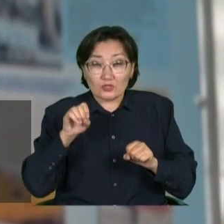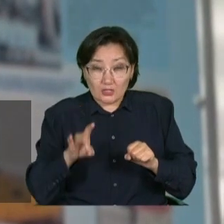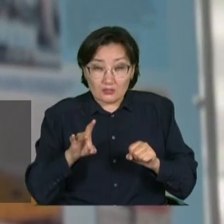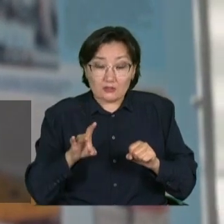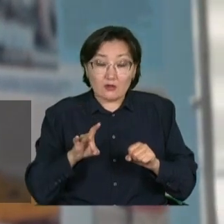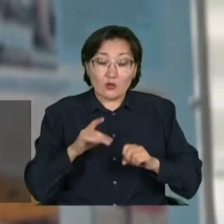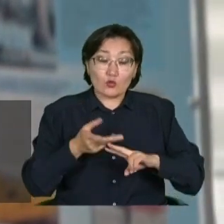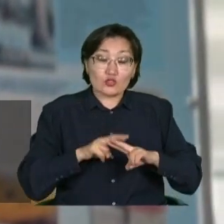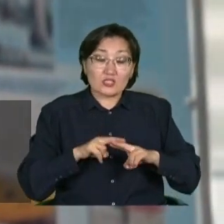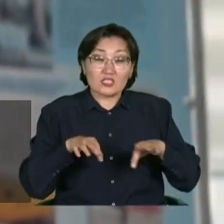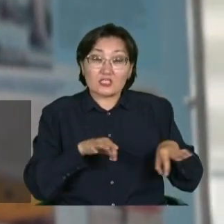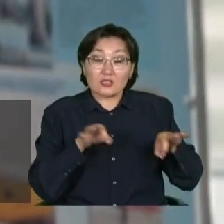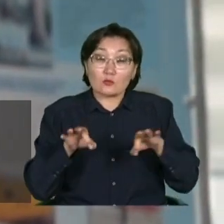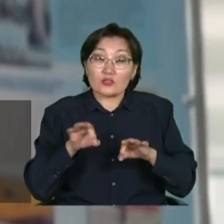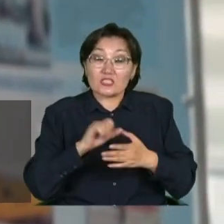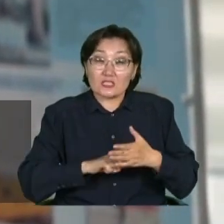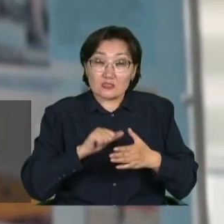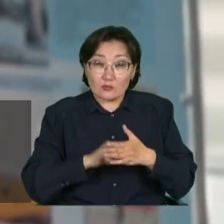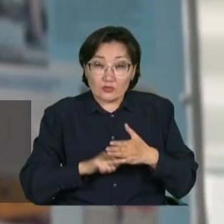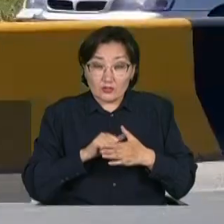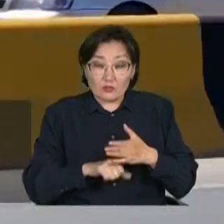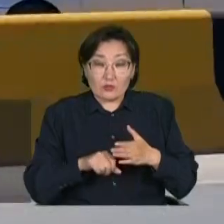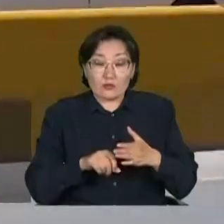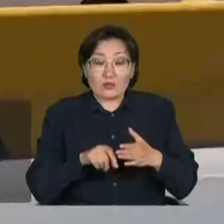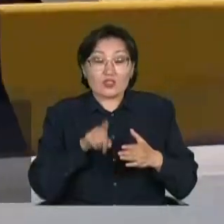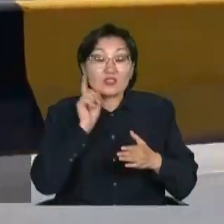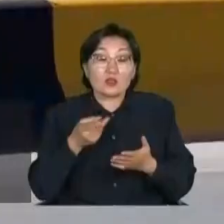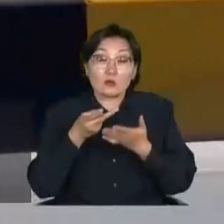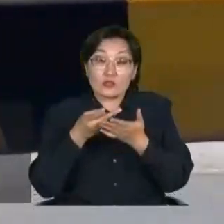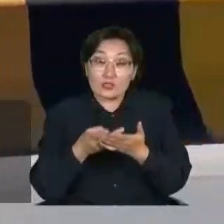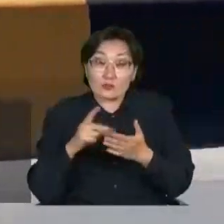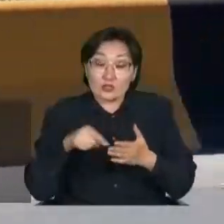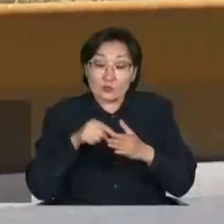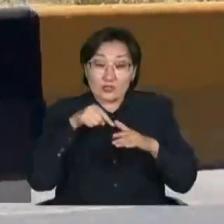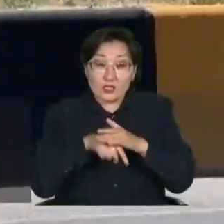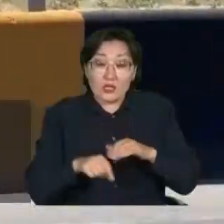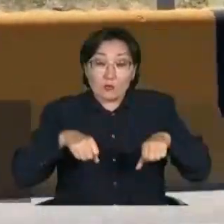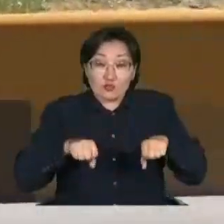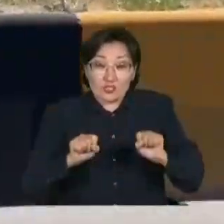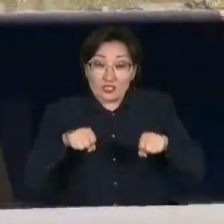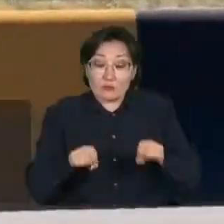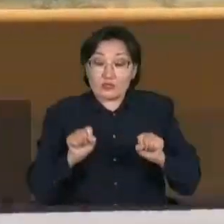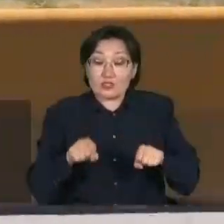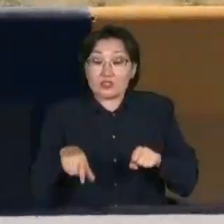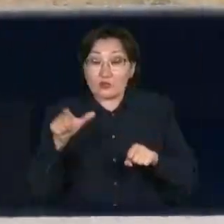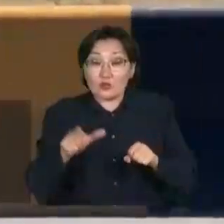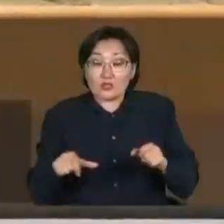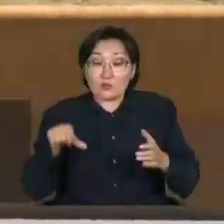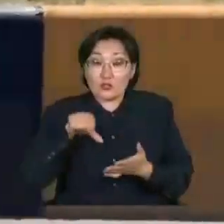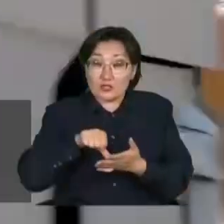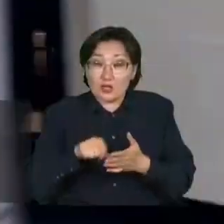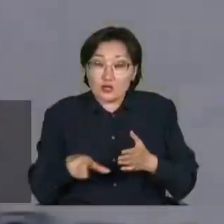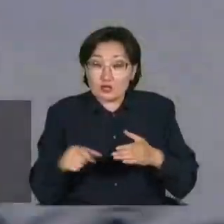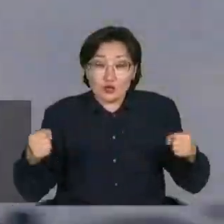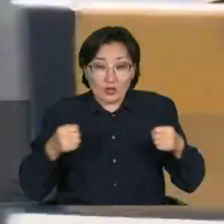сол көліктерді мініп көшеге шығып кеткен жасөспірімдер. Кейінгі кездері қала ішінде мотоцикл жүргізушілерінің де қатысуымен жол